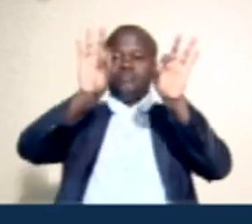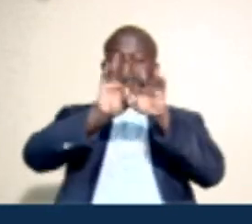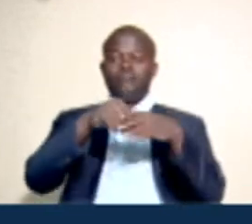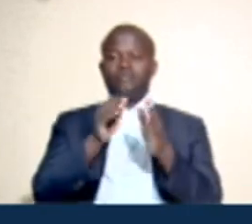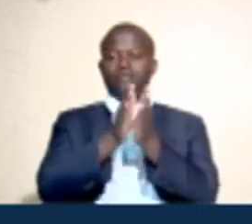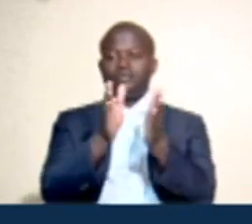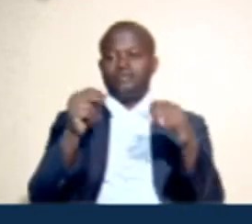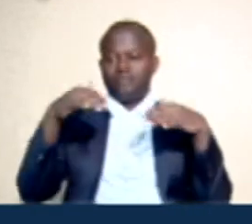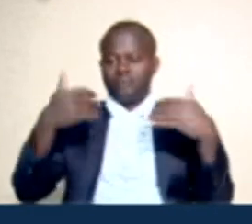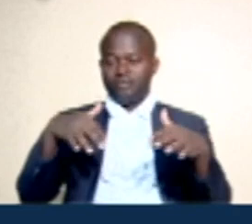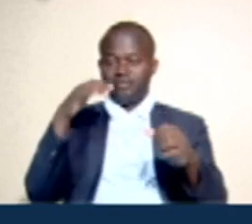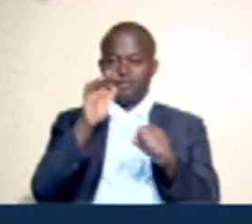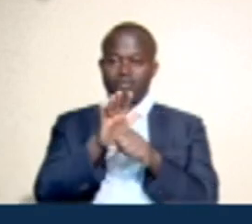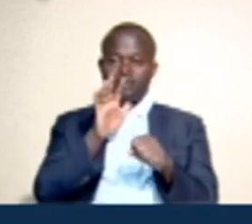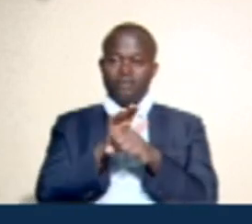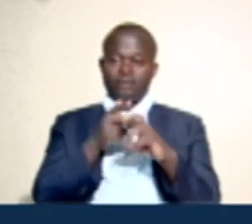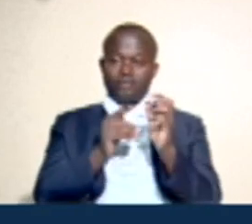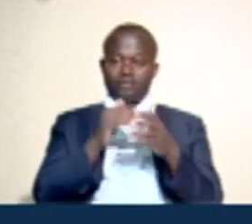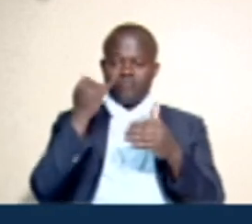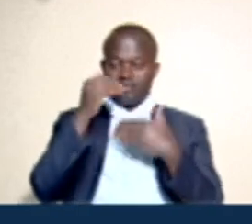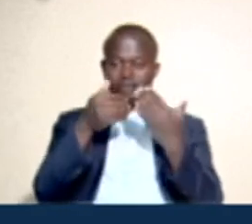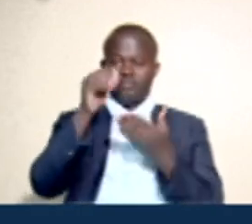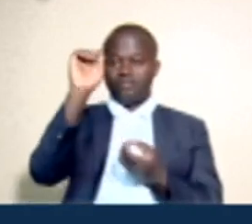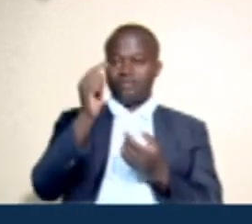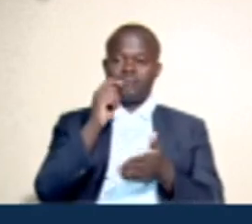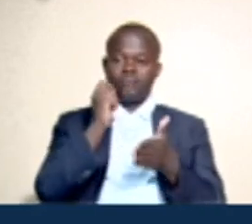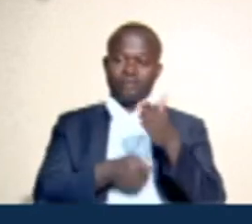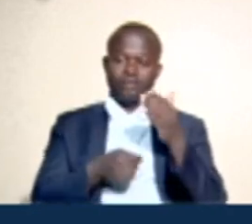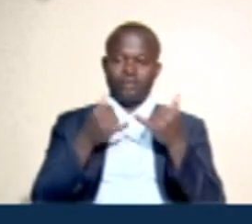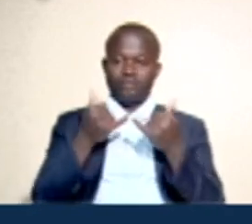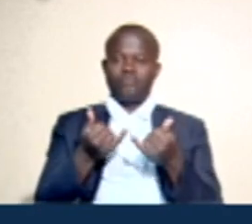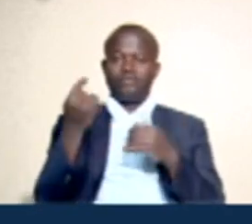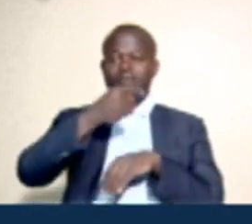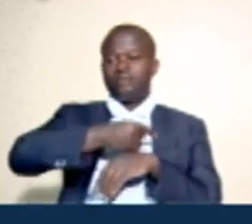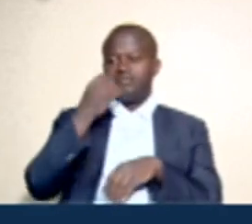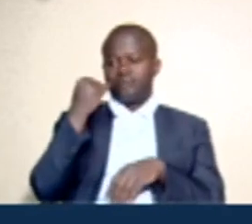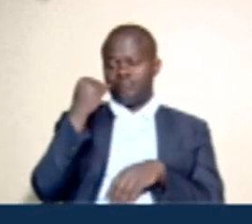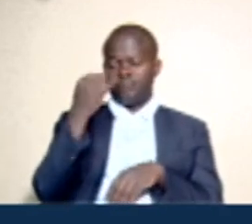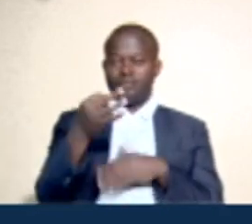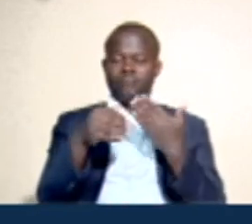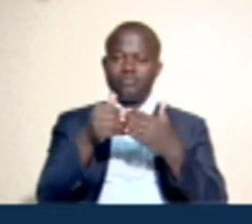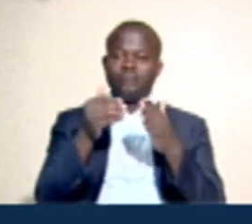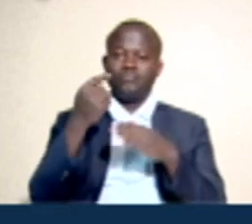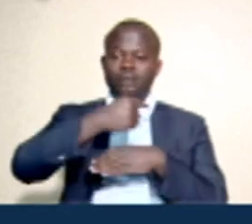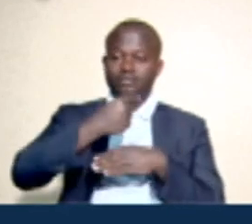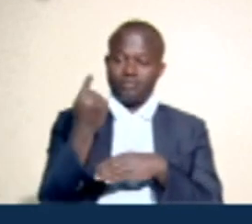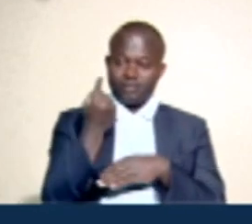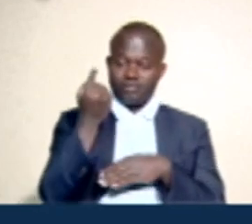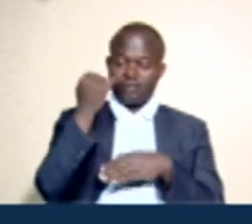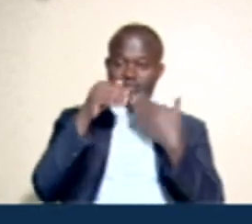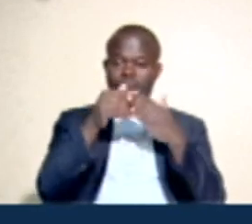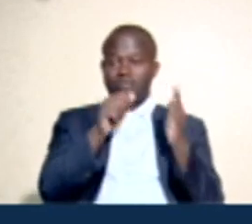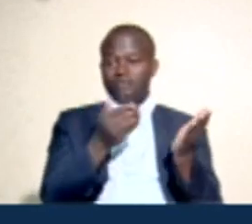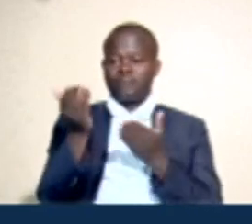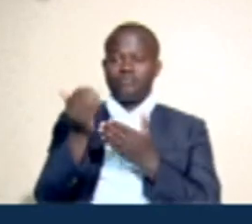rusange byari binahenze cyane, ariko kuba bagabanyirije imisoro kuvango ku munsi niba ku munsi niba umuntu yakagombye